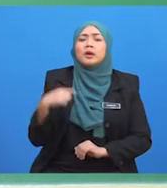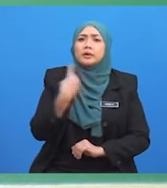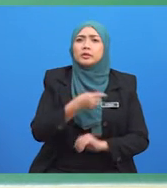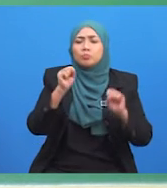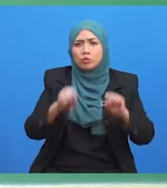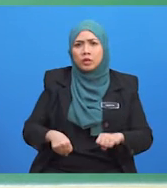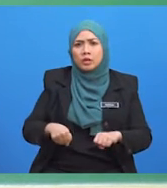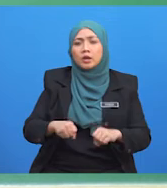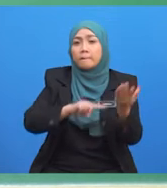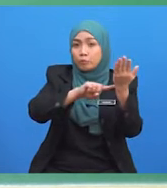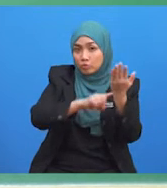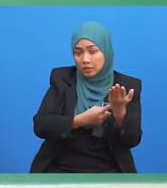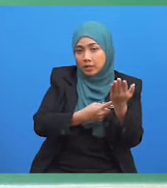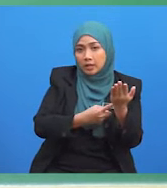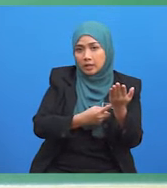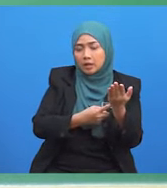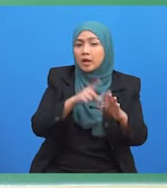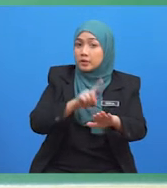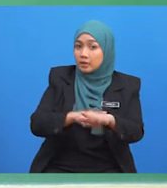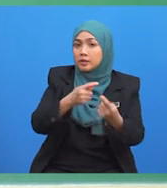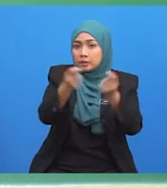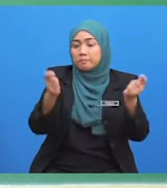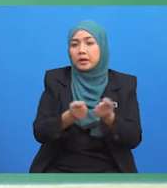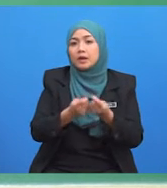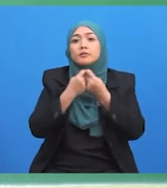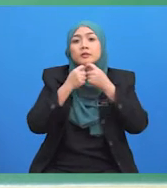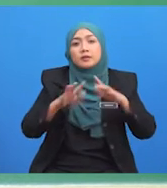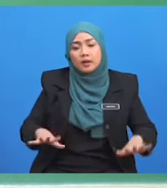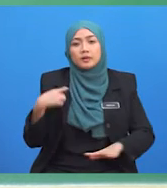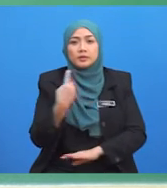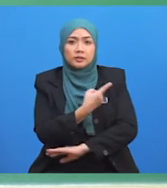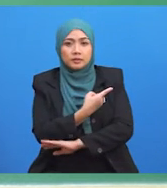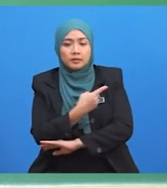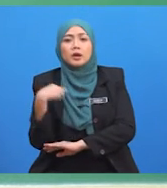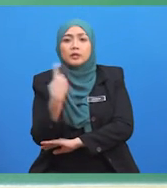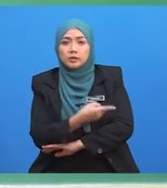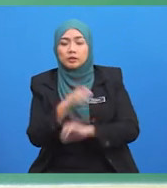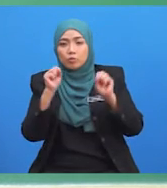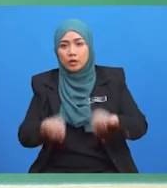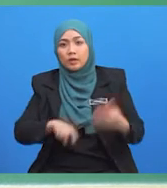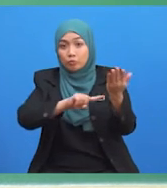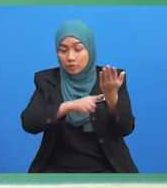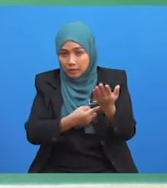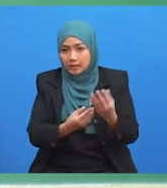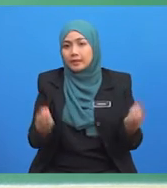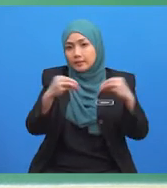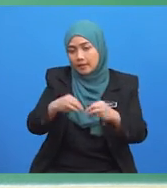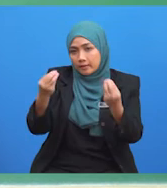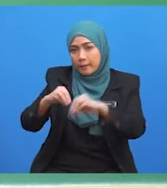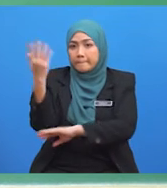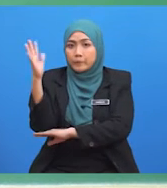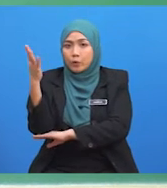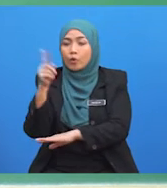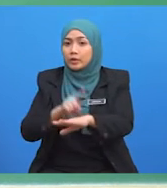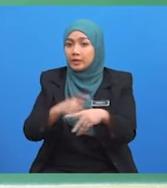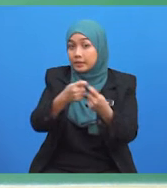boleh mulakan di tempat kediaman kita. Kita boleh lakukan aktiviti penanaman pokok di kawasan